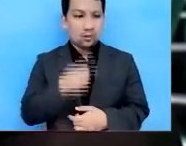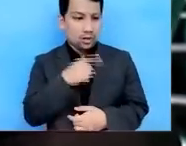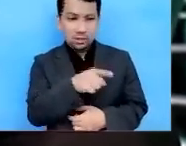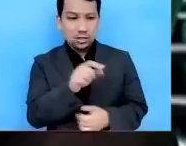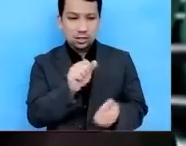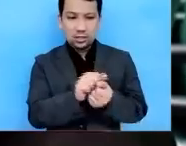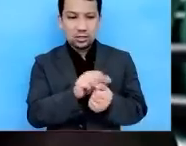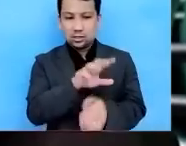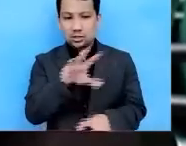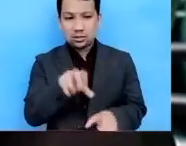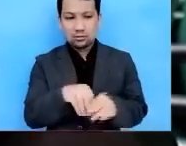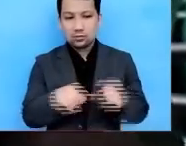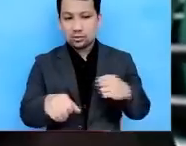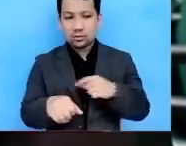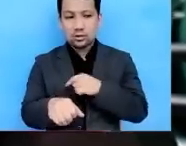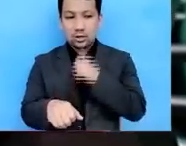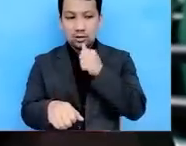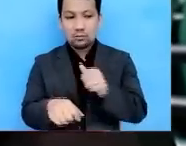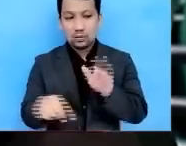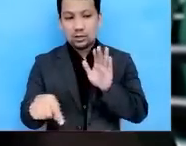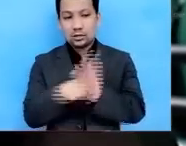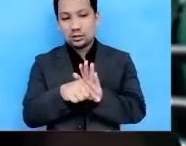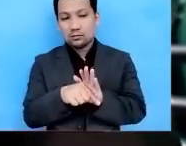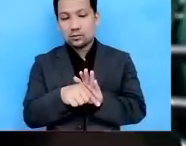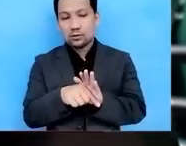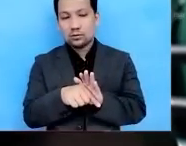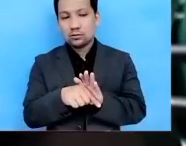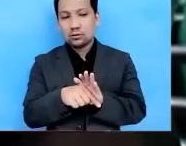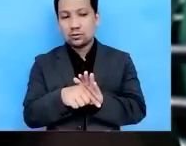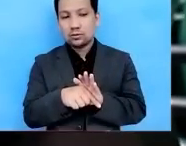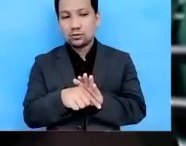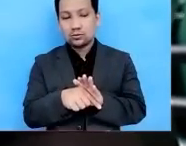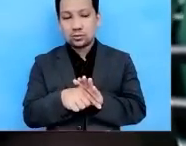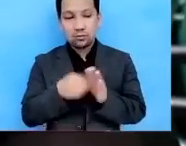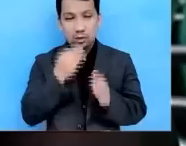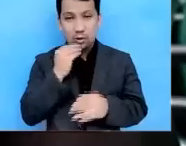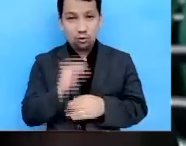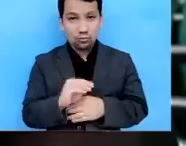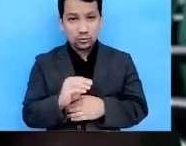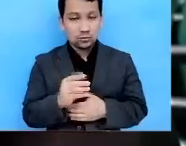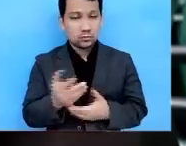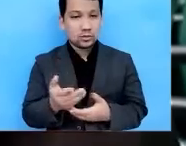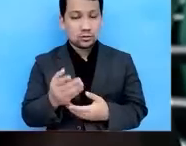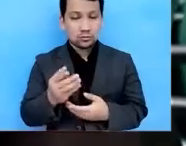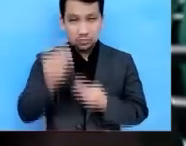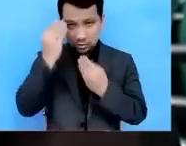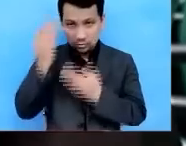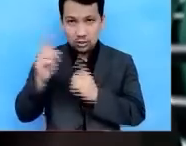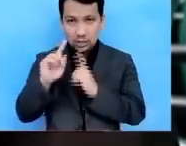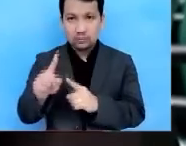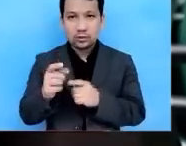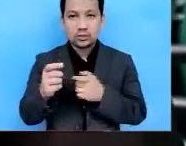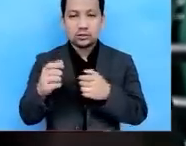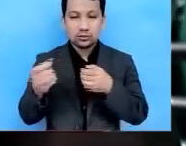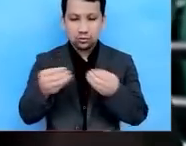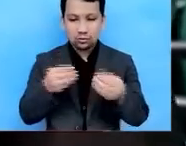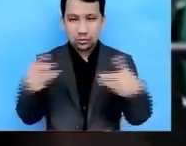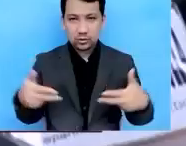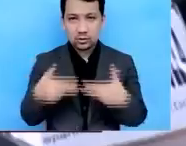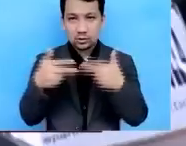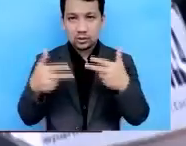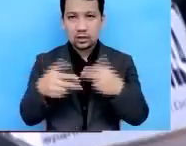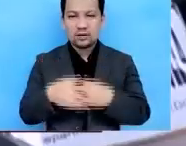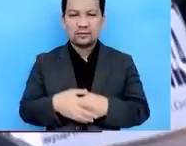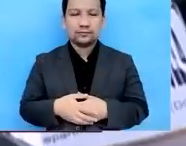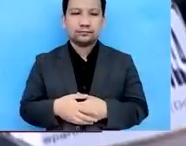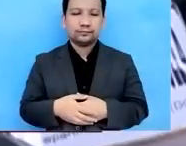tao mo pag inegative mo ang mga order sa iyo na mag-operate ng isabong operation. Kung